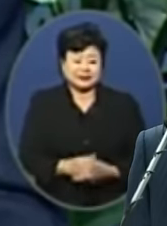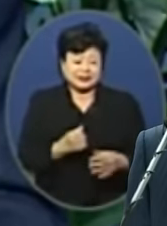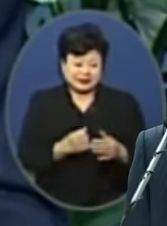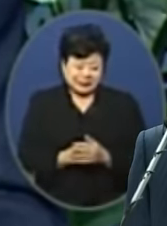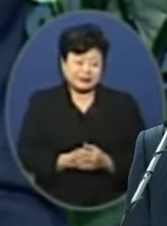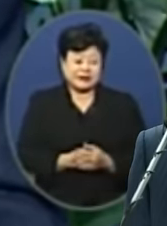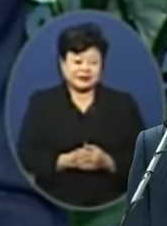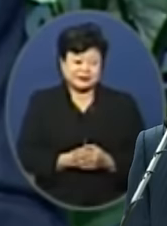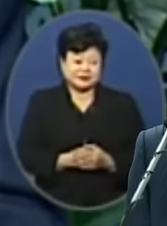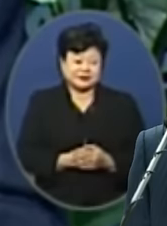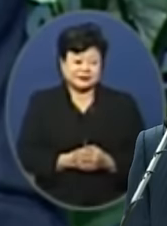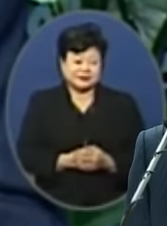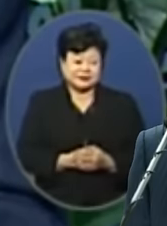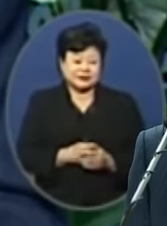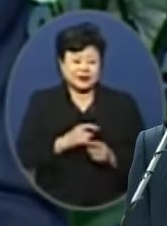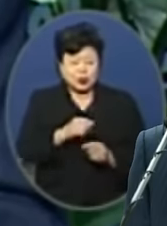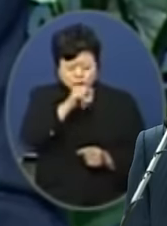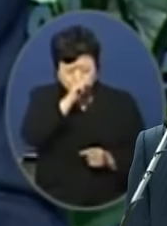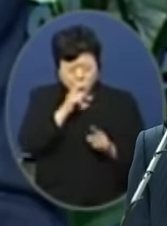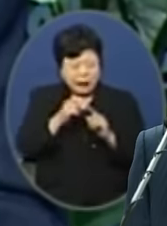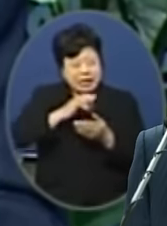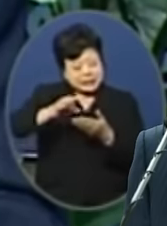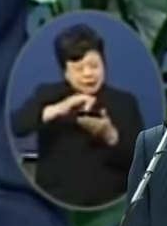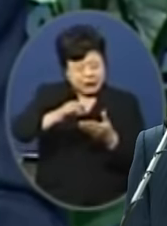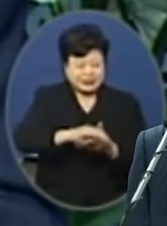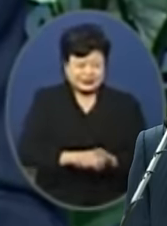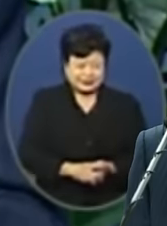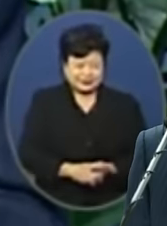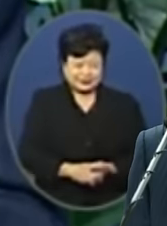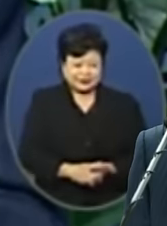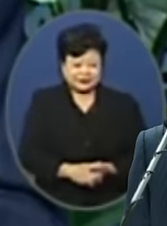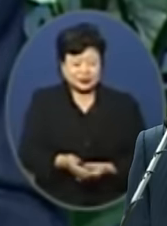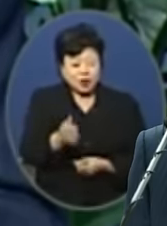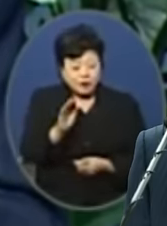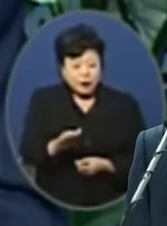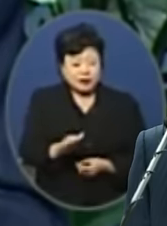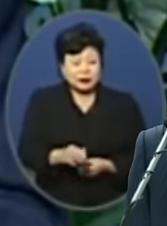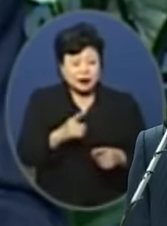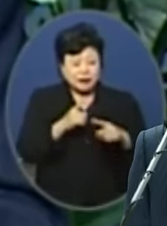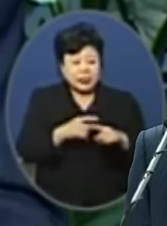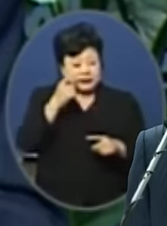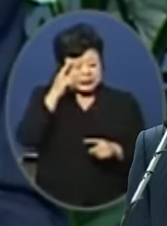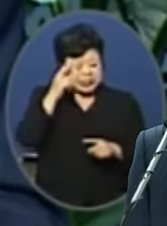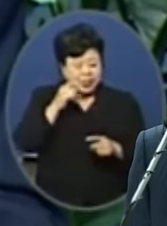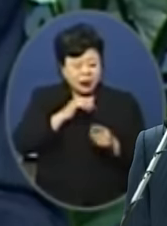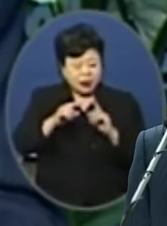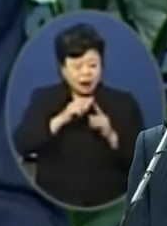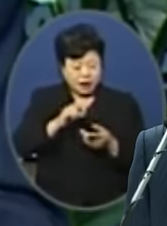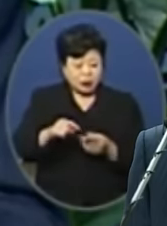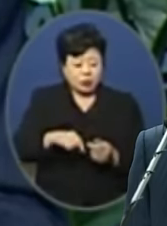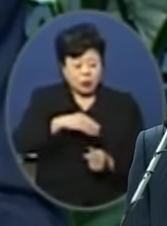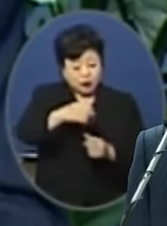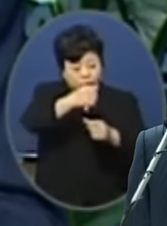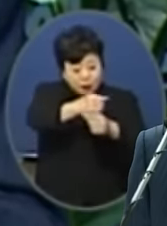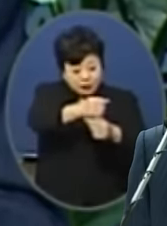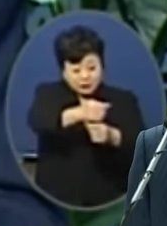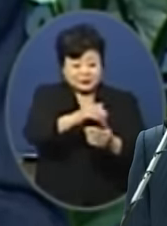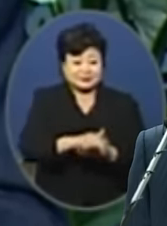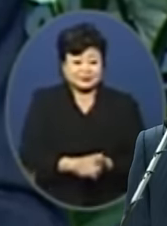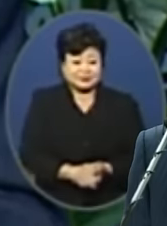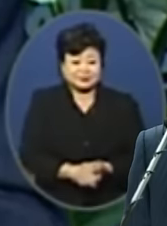그러니까 그것을 자꾸 말씀하시라고요. 그러면은 그것이 여러분의 환경을 만들어내는